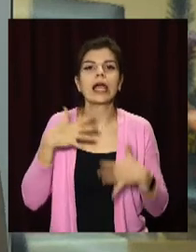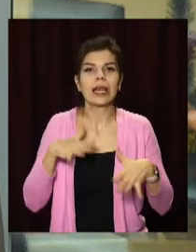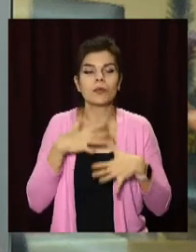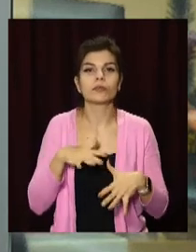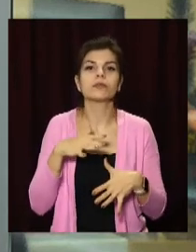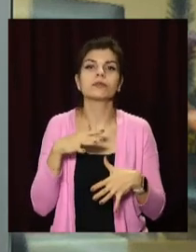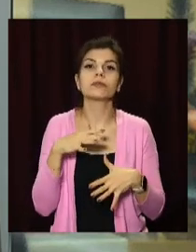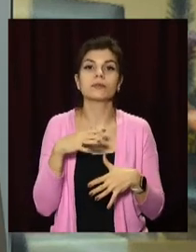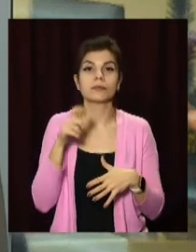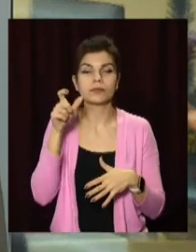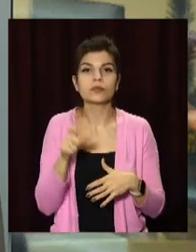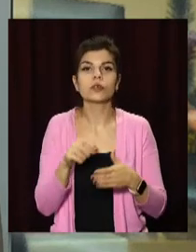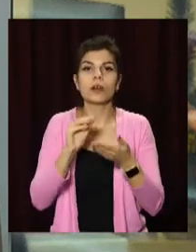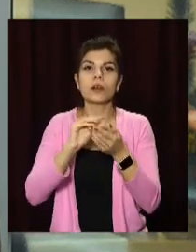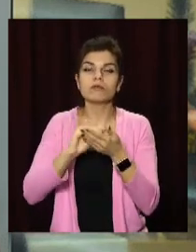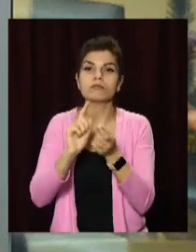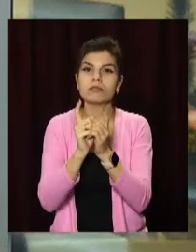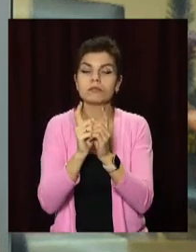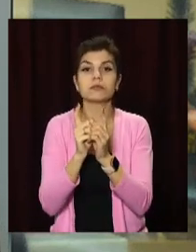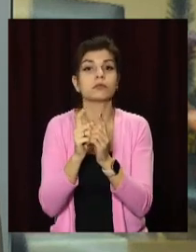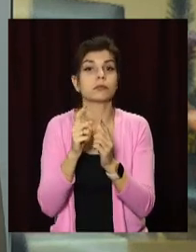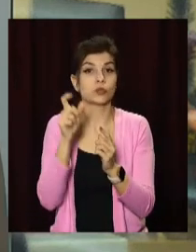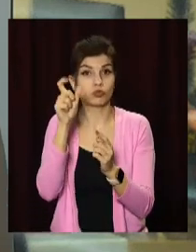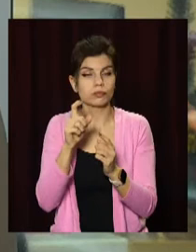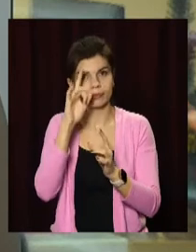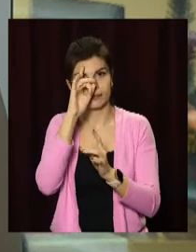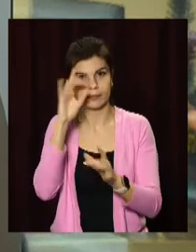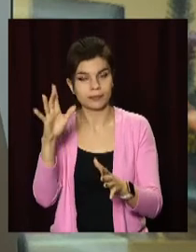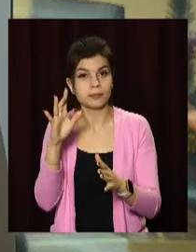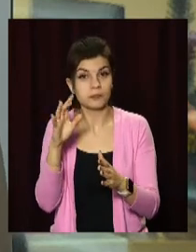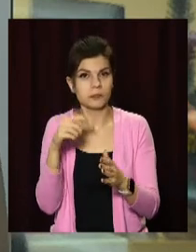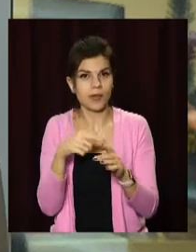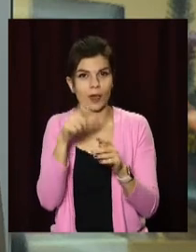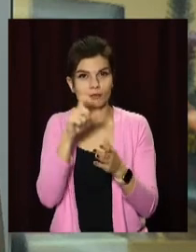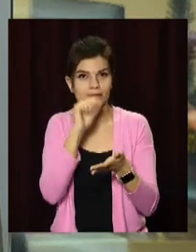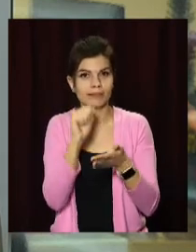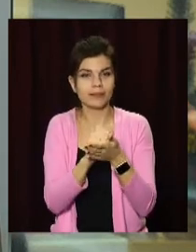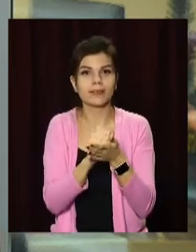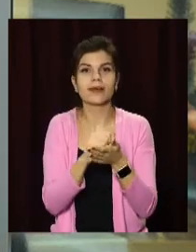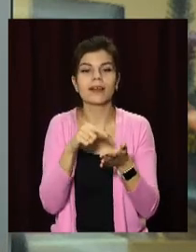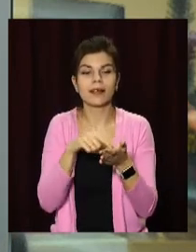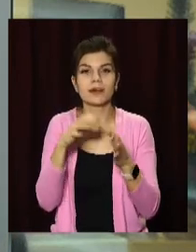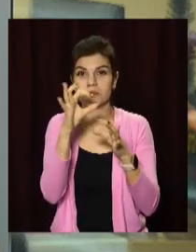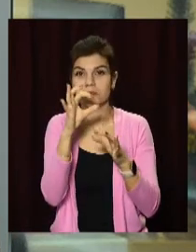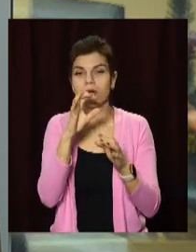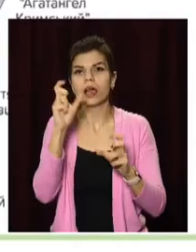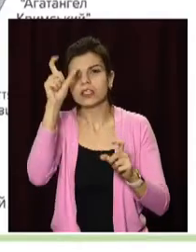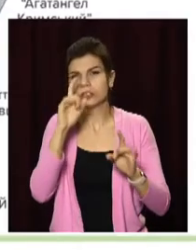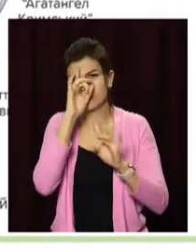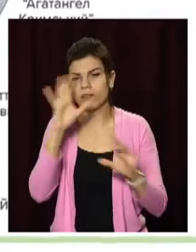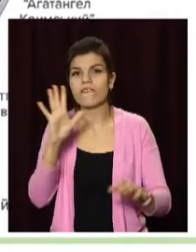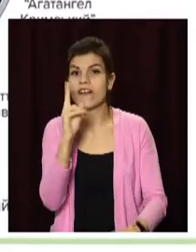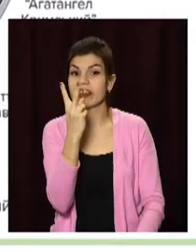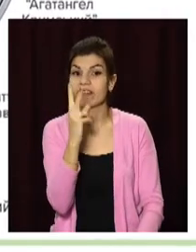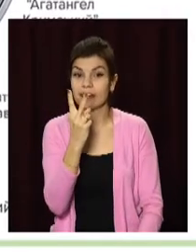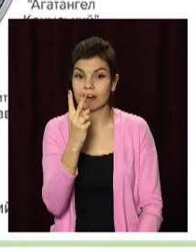історик, письменник, перекладач і сходознавець, повідомляє прес-служба регулятора. Монета серії «Видатні особистості» номіналом у 2